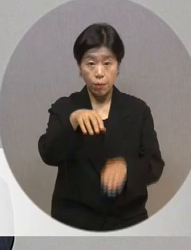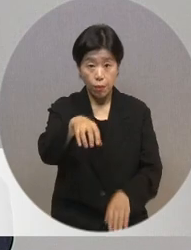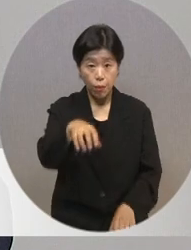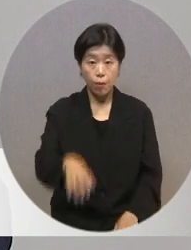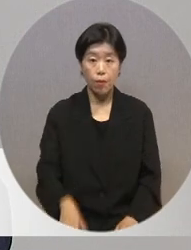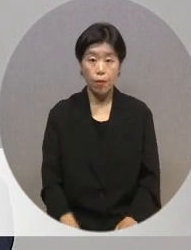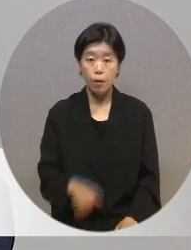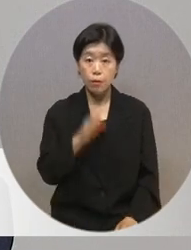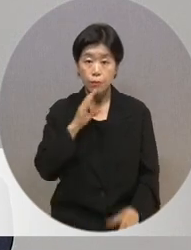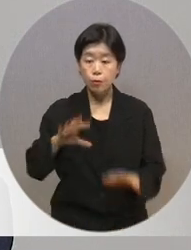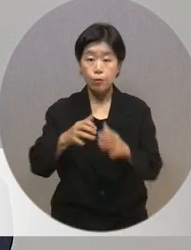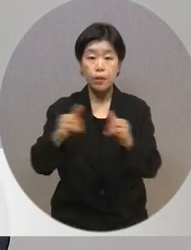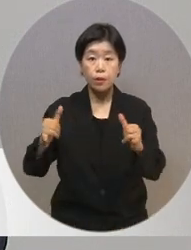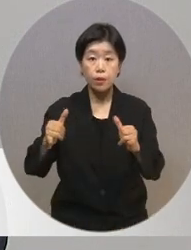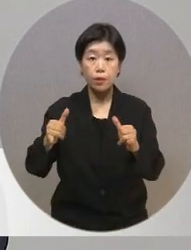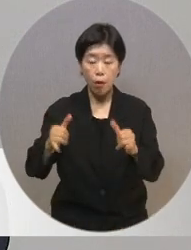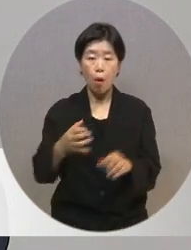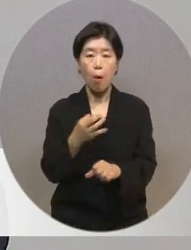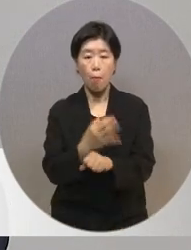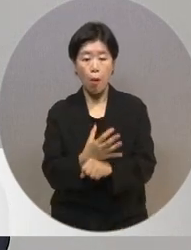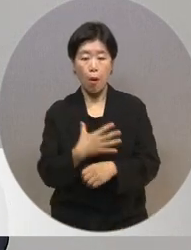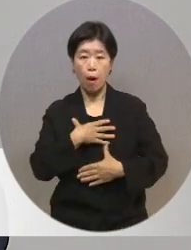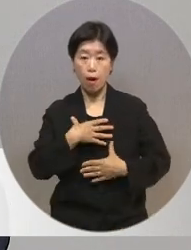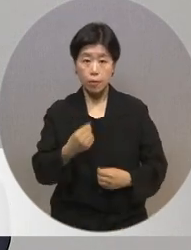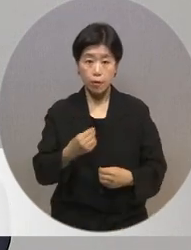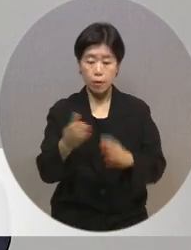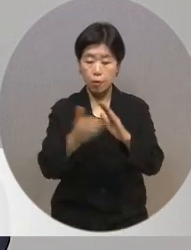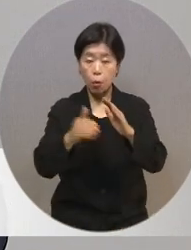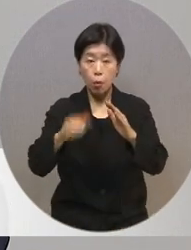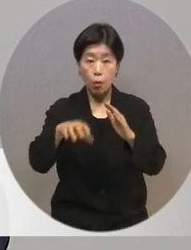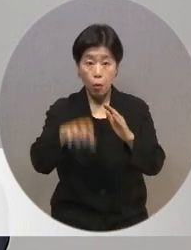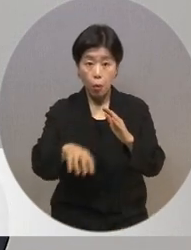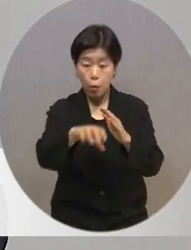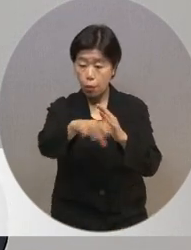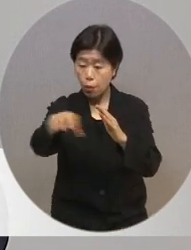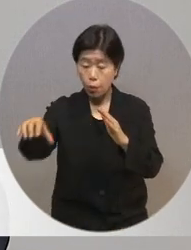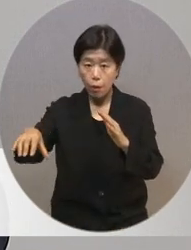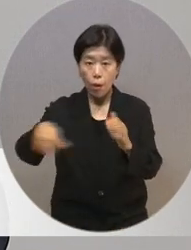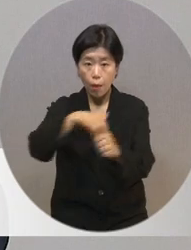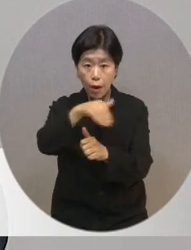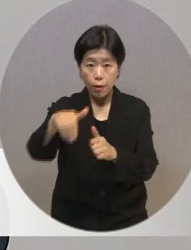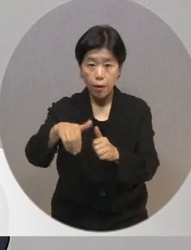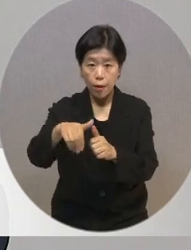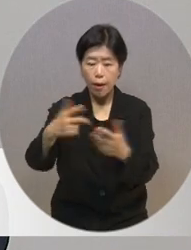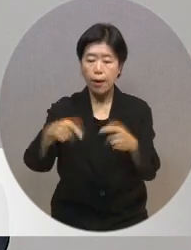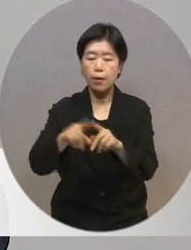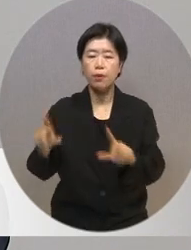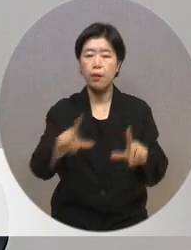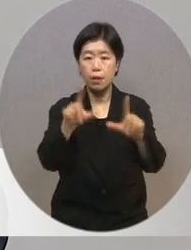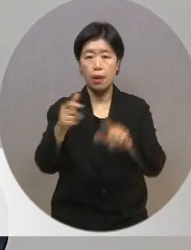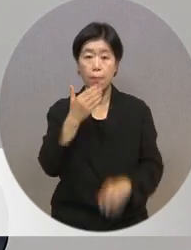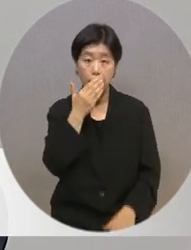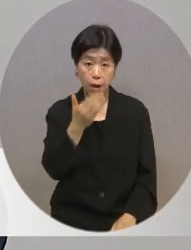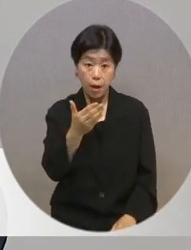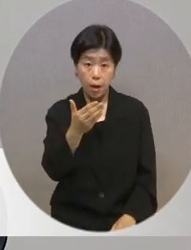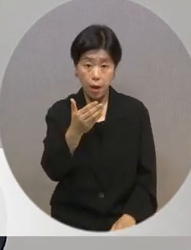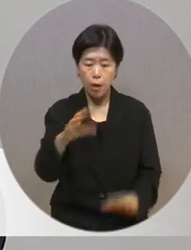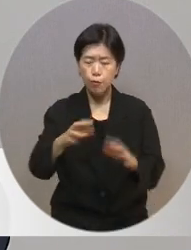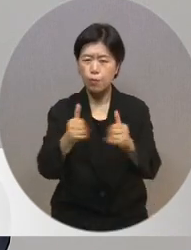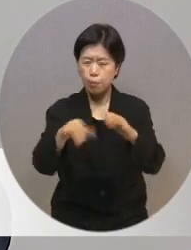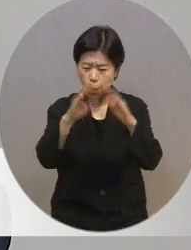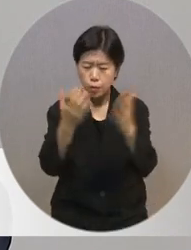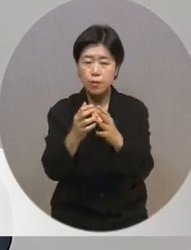편의시설이야말로 정말 국민들이 편리하고 안전하게 공공서비스와 공공환경을 누릴 수 있는 국민 모두를